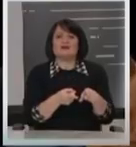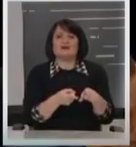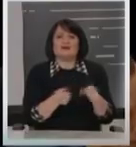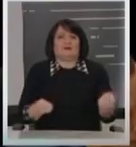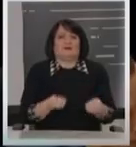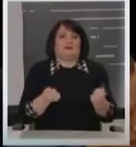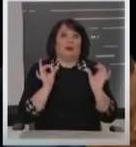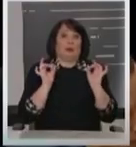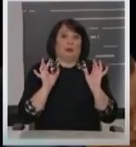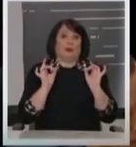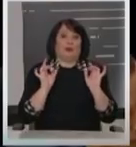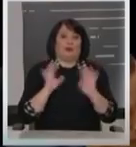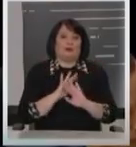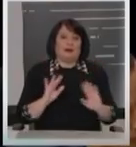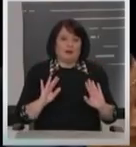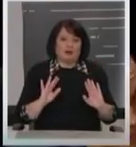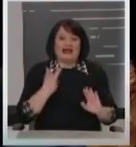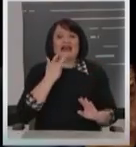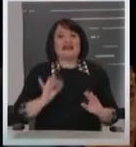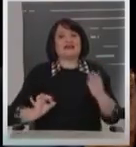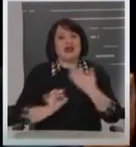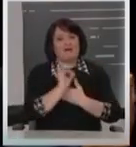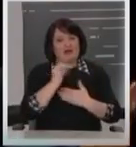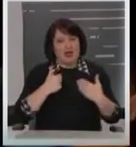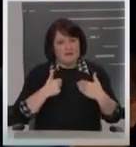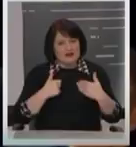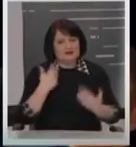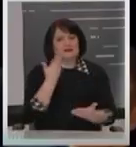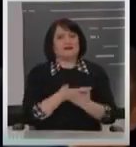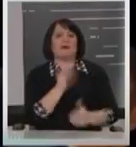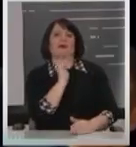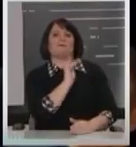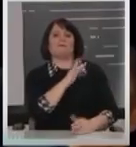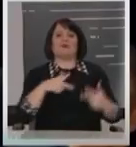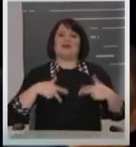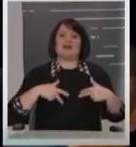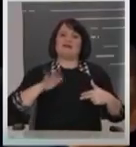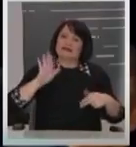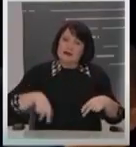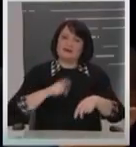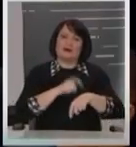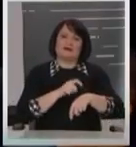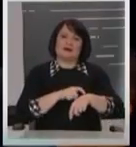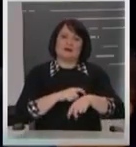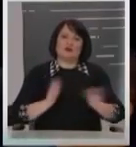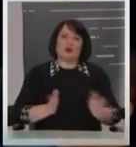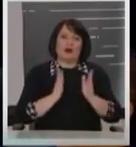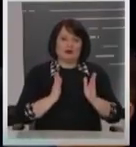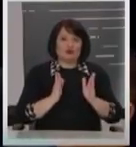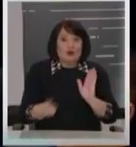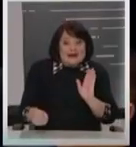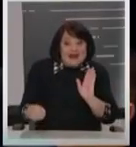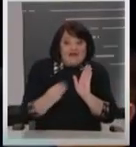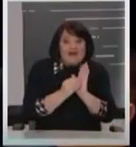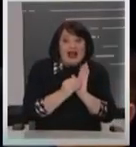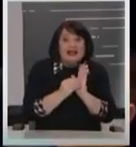κάνατε τίποτε. Η Χρυσή Αυγή ζητά από την κυβέρνηση, έστω την τελευταία στιγμή, να εγγράψει